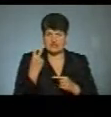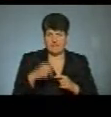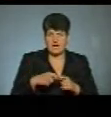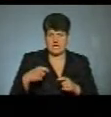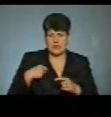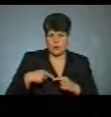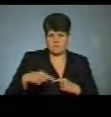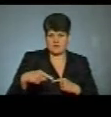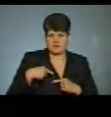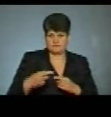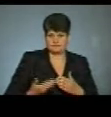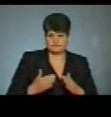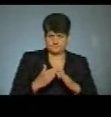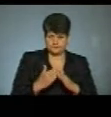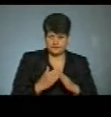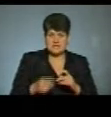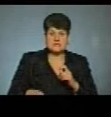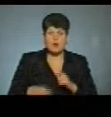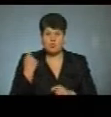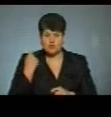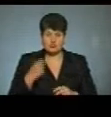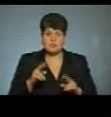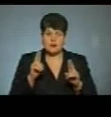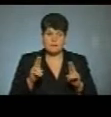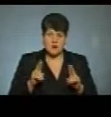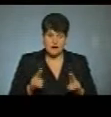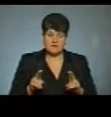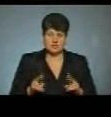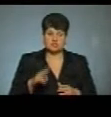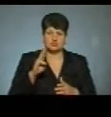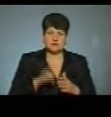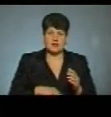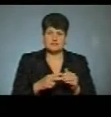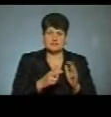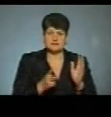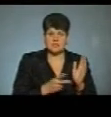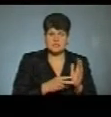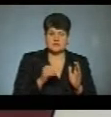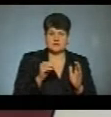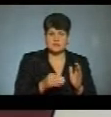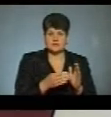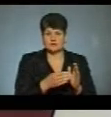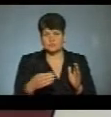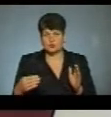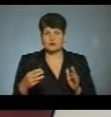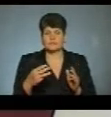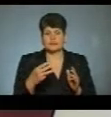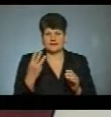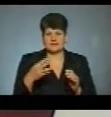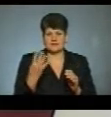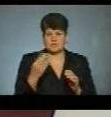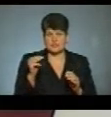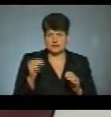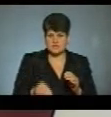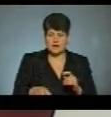місця самоізоляції. За порушення правил карантину – штраф від 17 тисяч до 34 тисяч гривень. За порушення